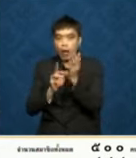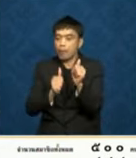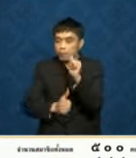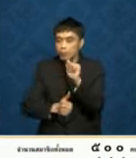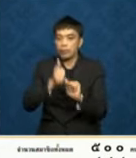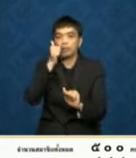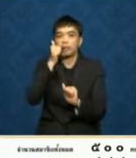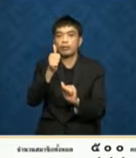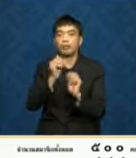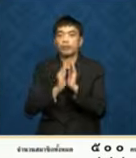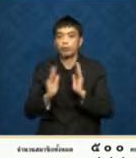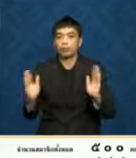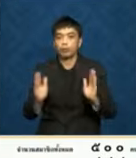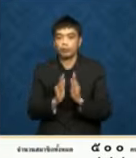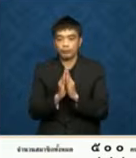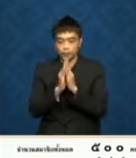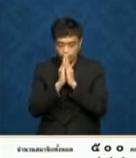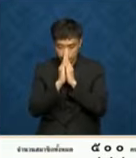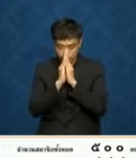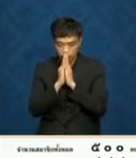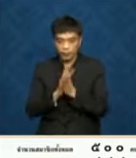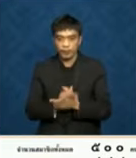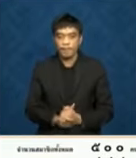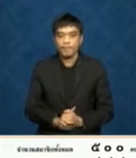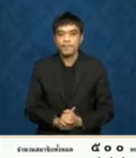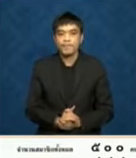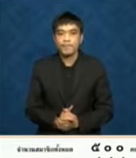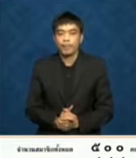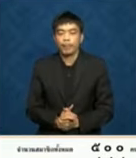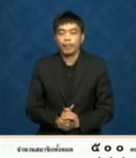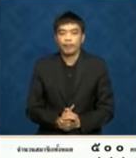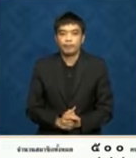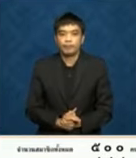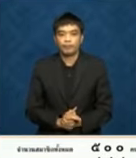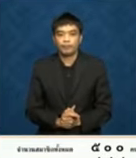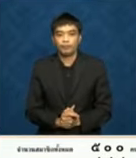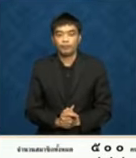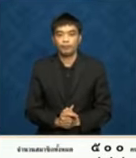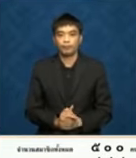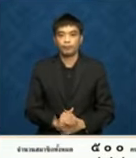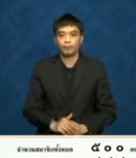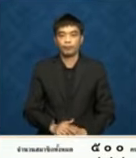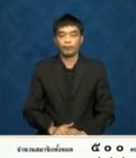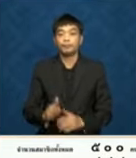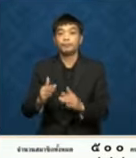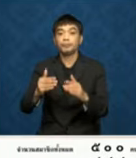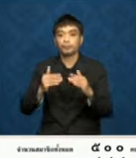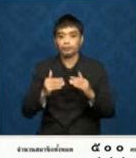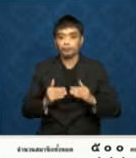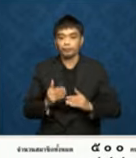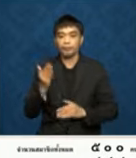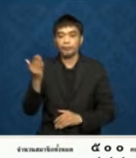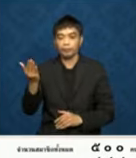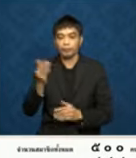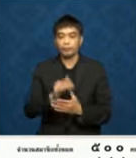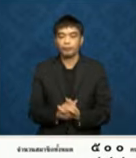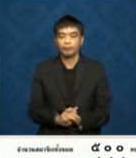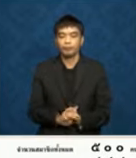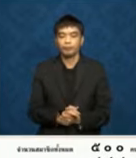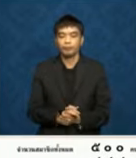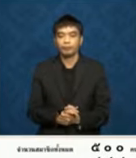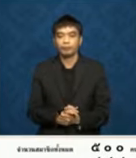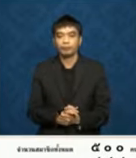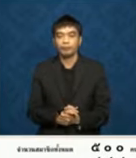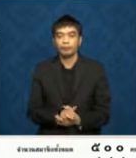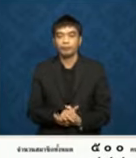ทานครั กขบ ereAAบกnersage. It surveไม้